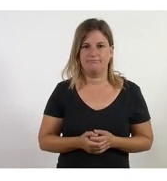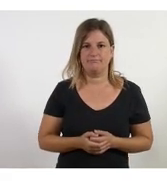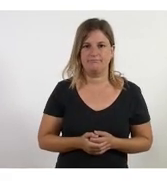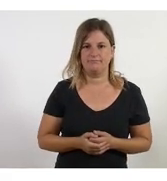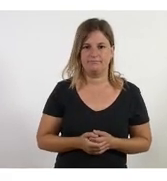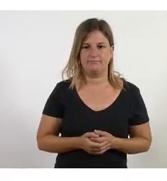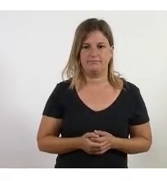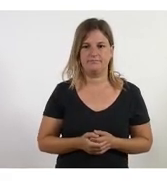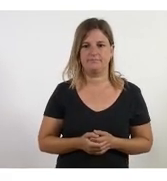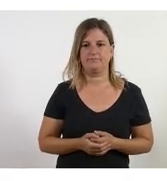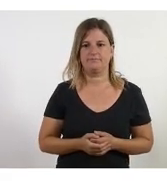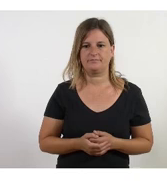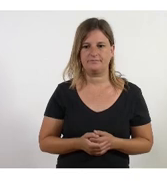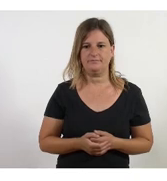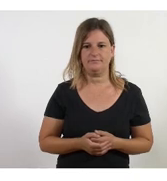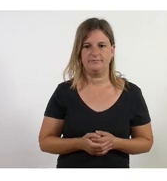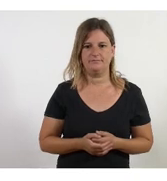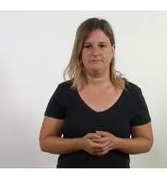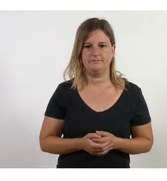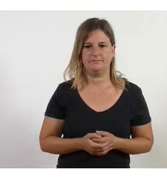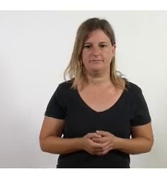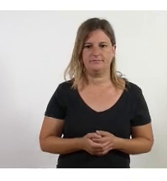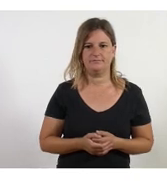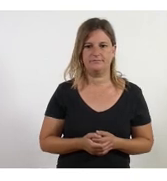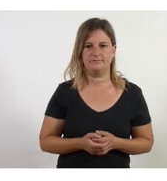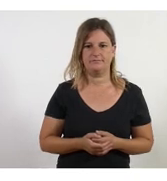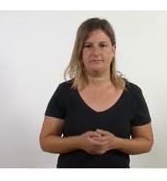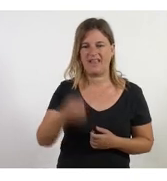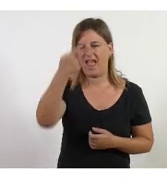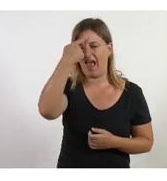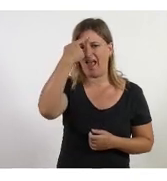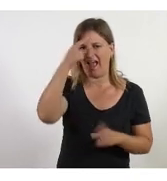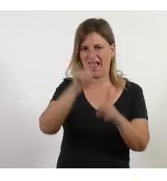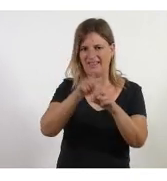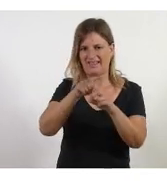coses diferents. Respires portant la teva atenció.